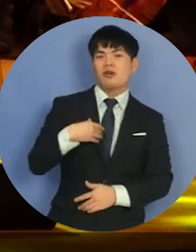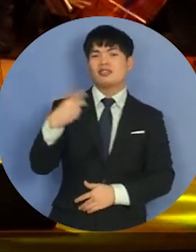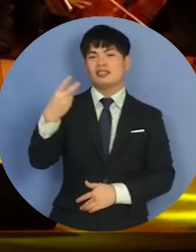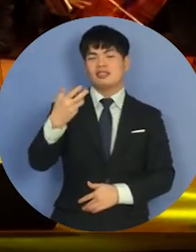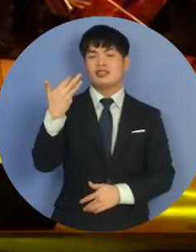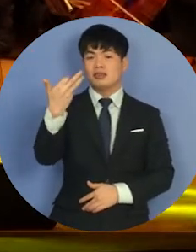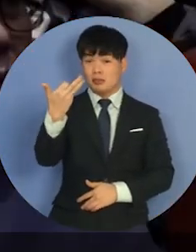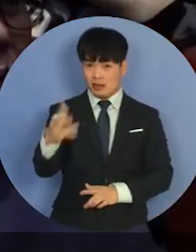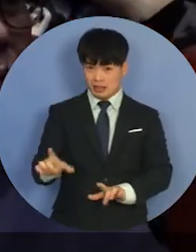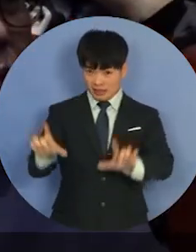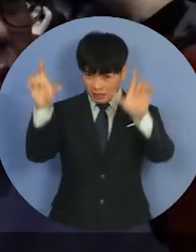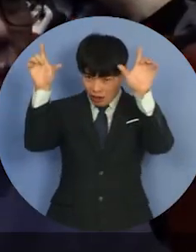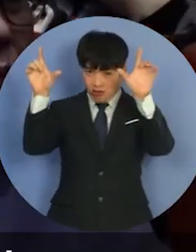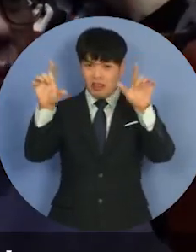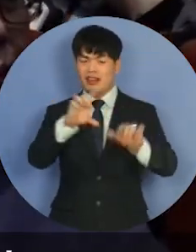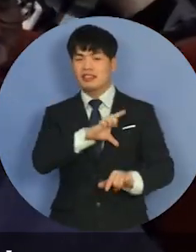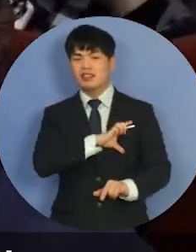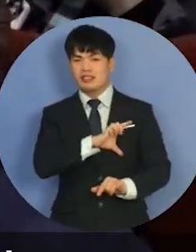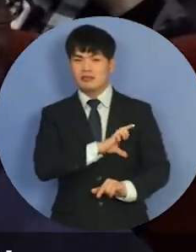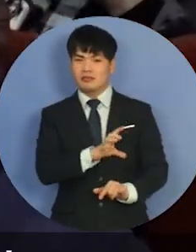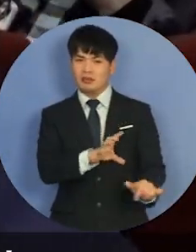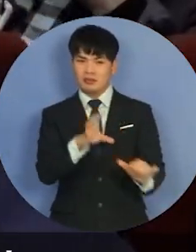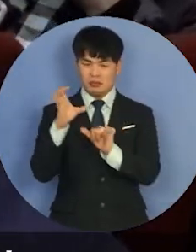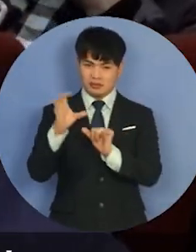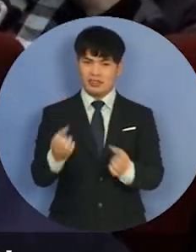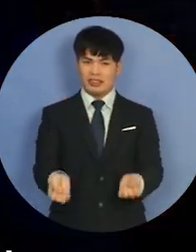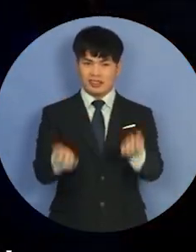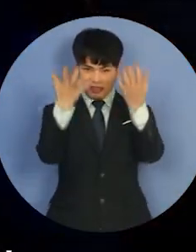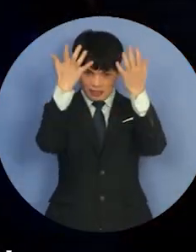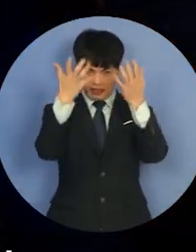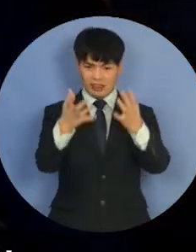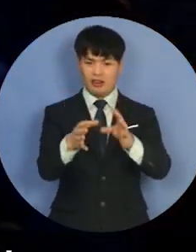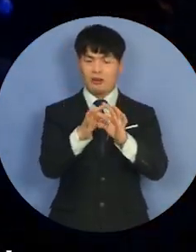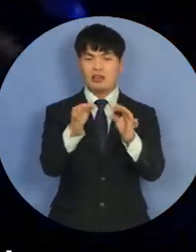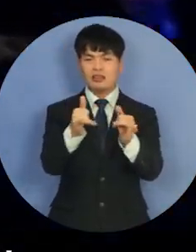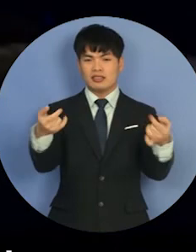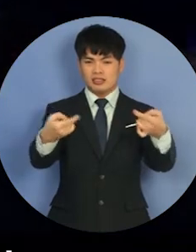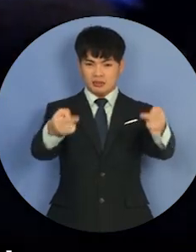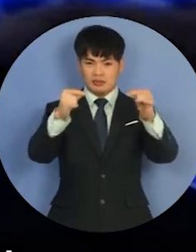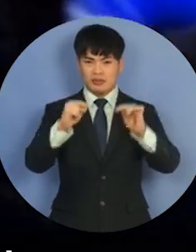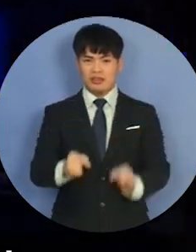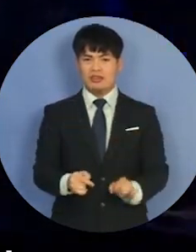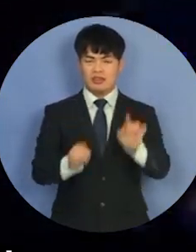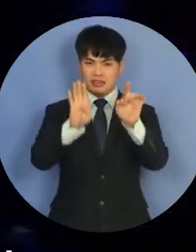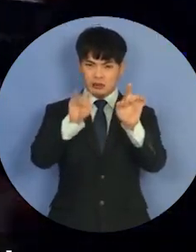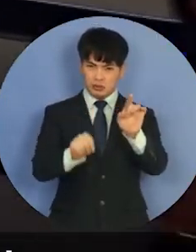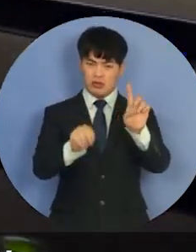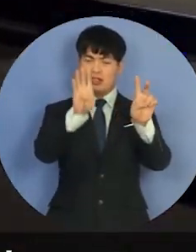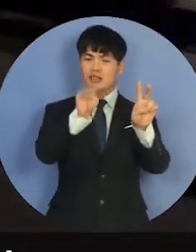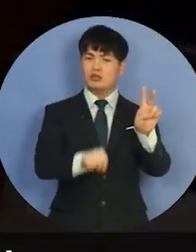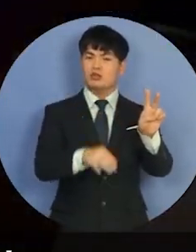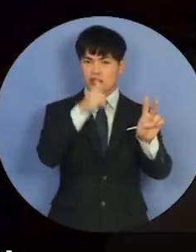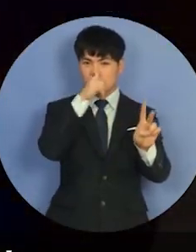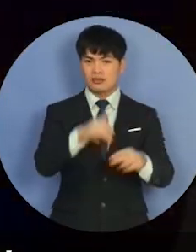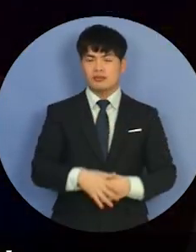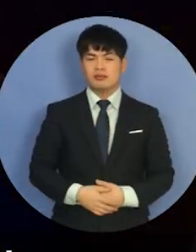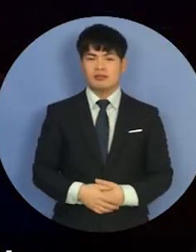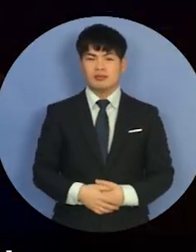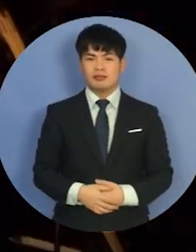열린 이번 재야 행사는 각계각층 인사들과 시민 등이 참석한 가운데 1, 2부로 나뉘어